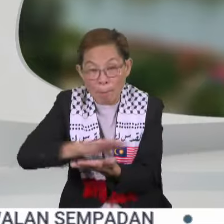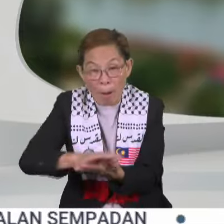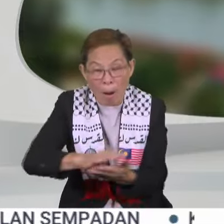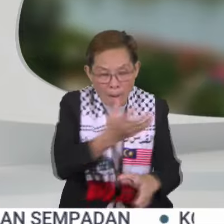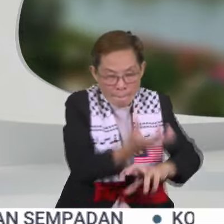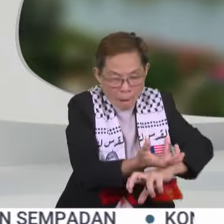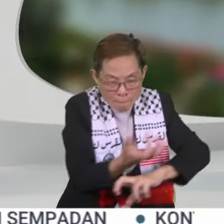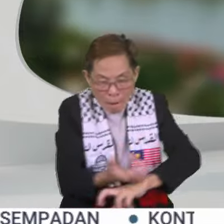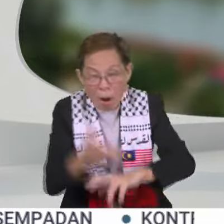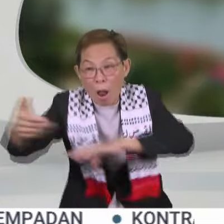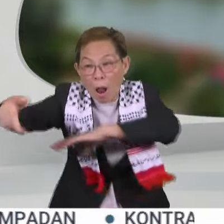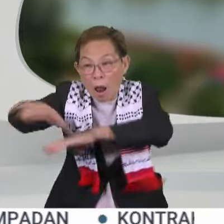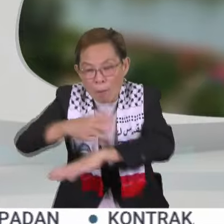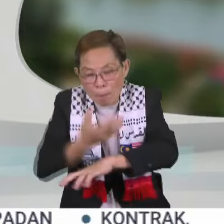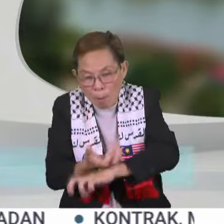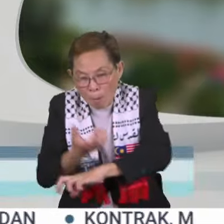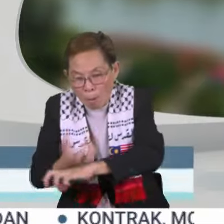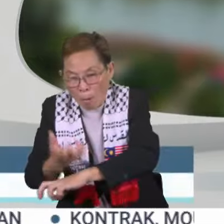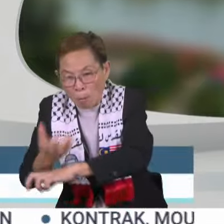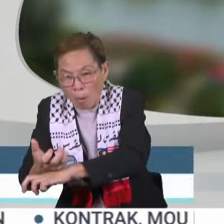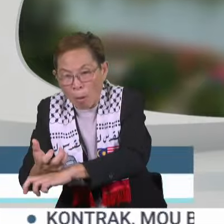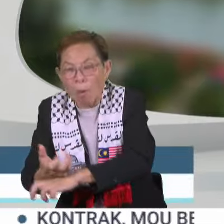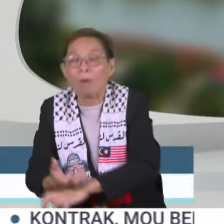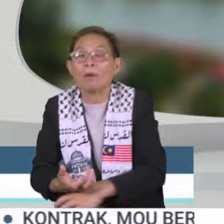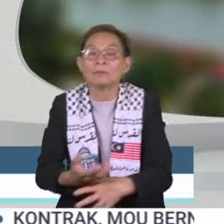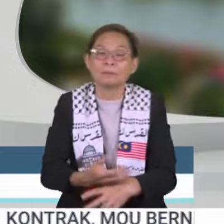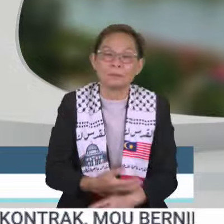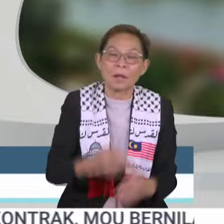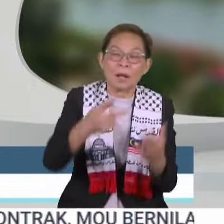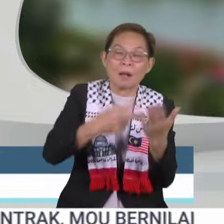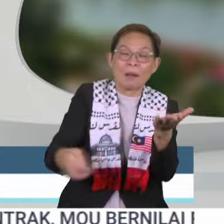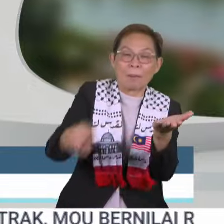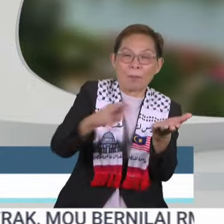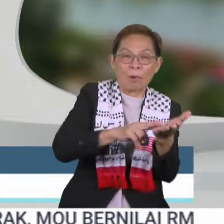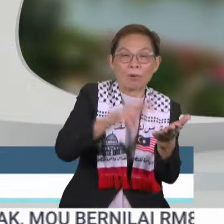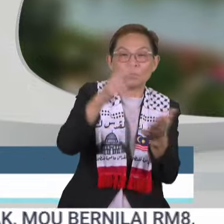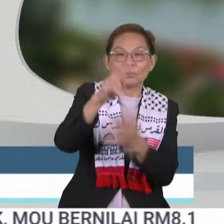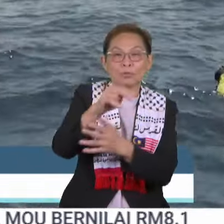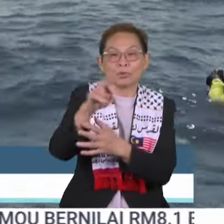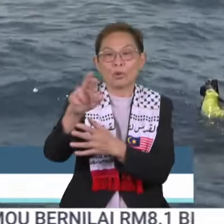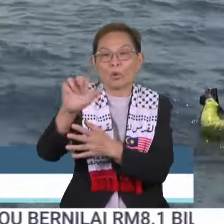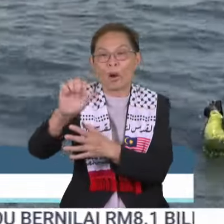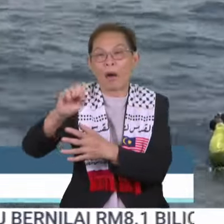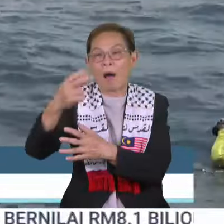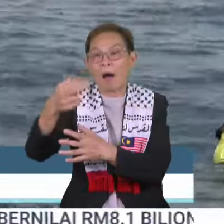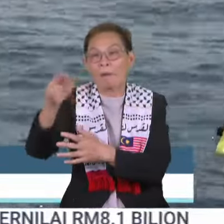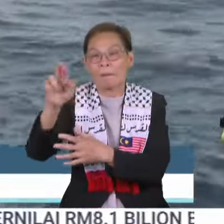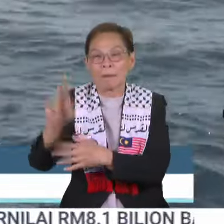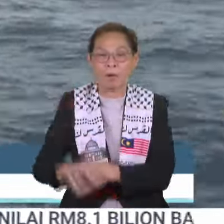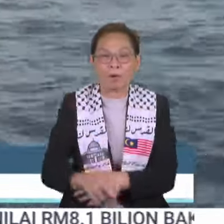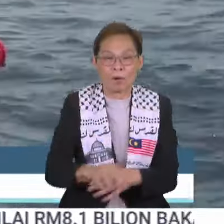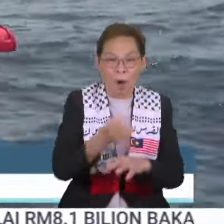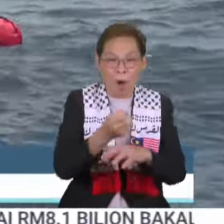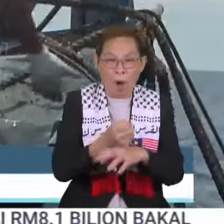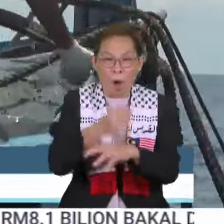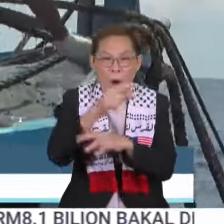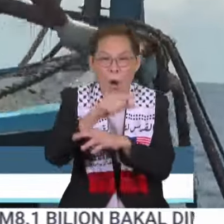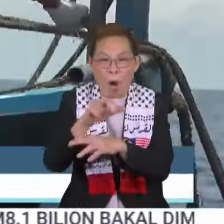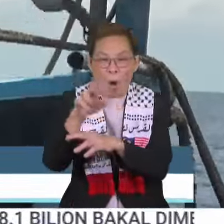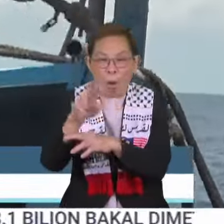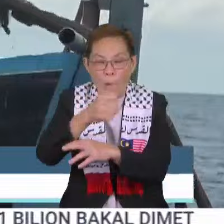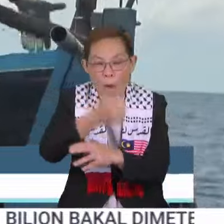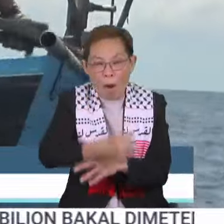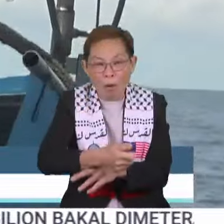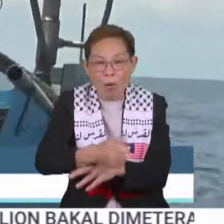Karang menerusi program Ghost Net Removal. Laporannya bersama Nur Ashran Muhammad Noor. Ghost Net merujuk kepada